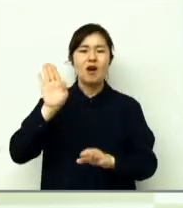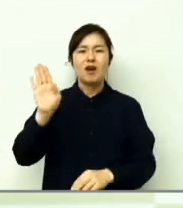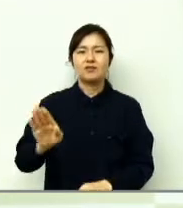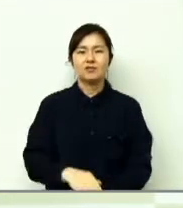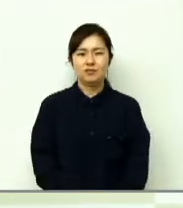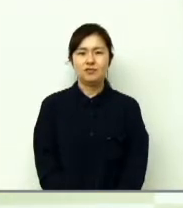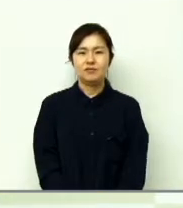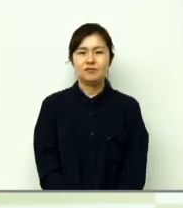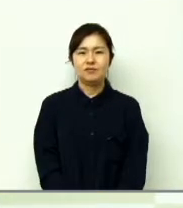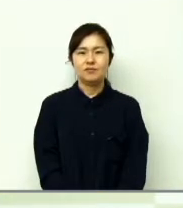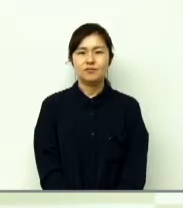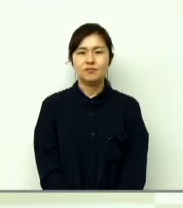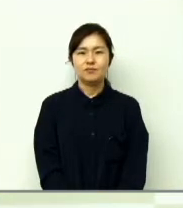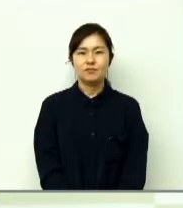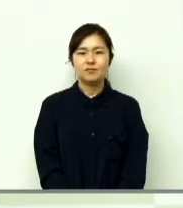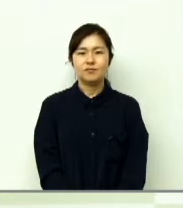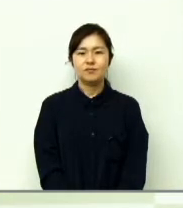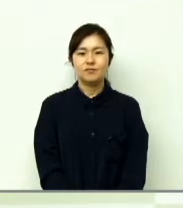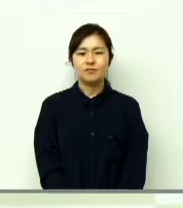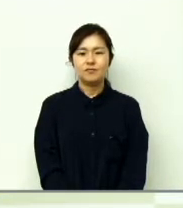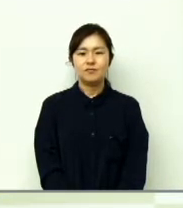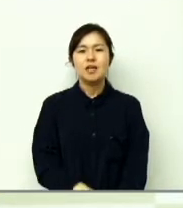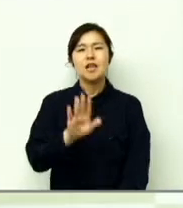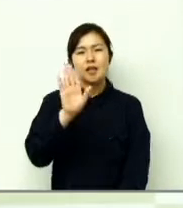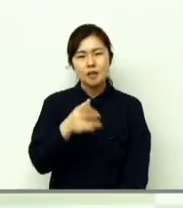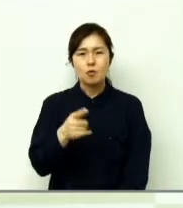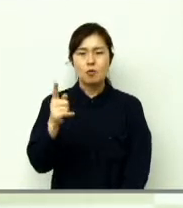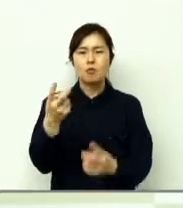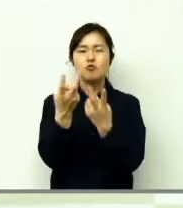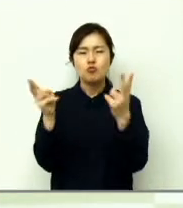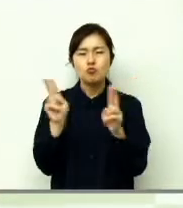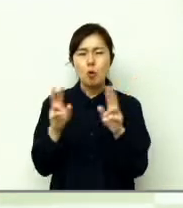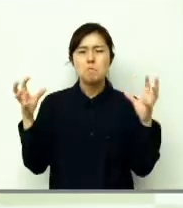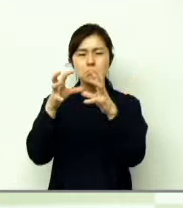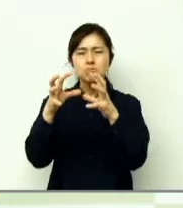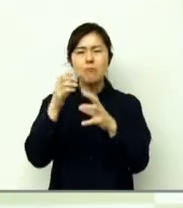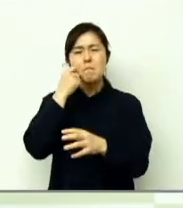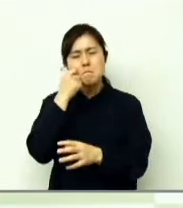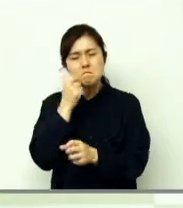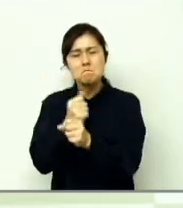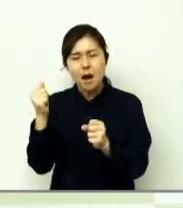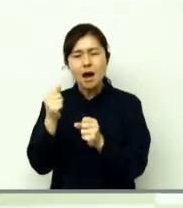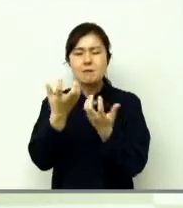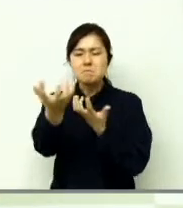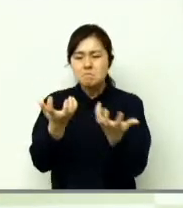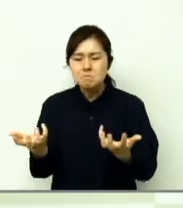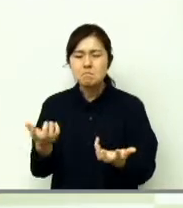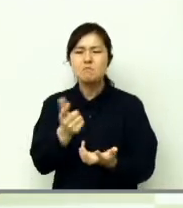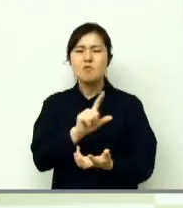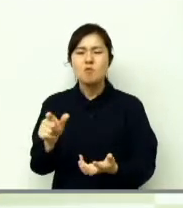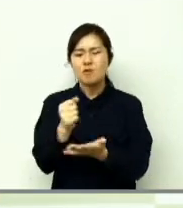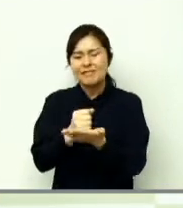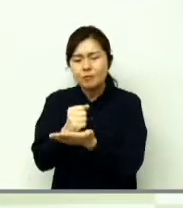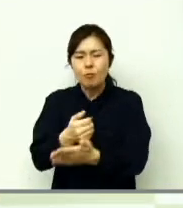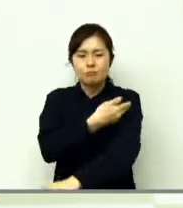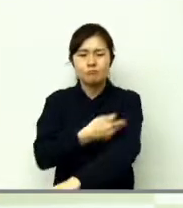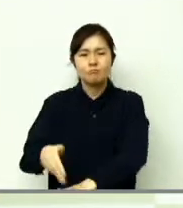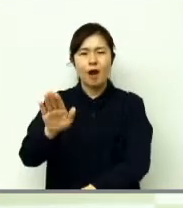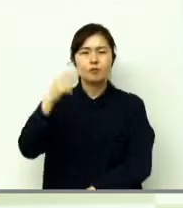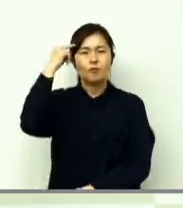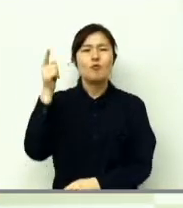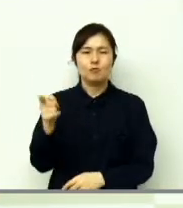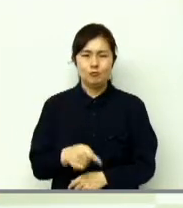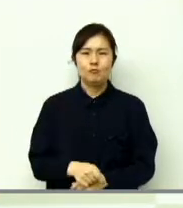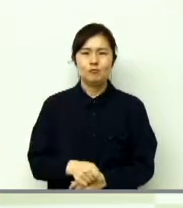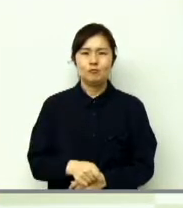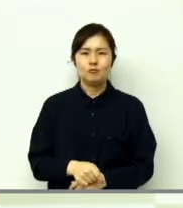な経過経緯がございますので、現時点ですぐに一つの大きな勢力にな